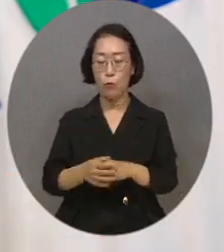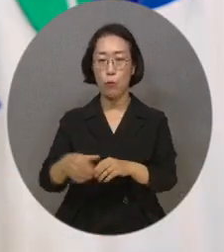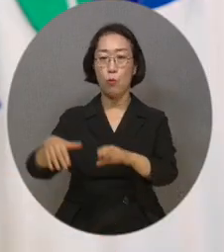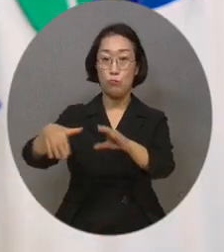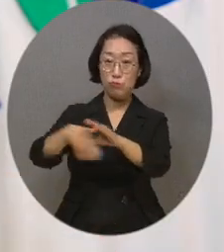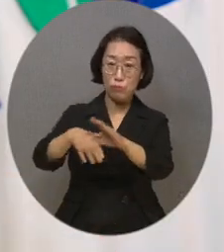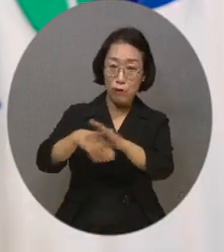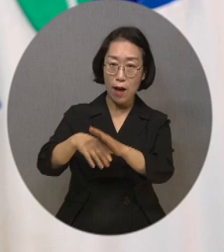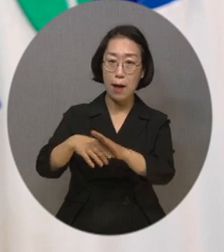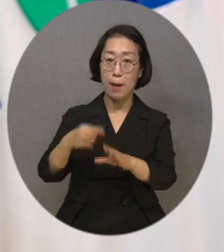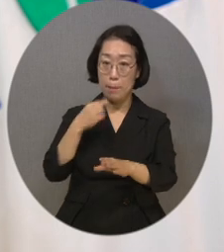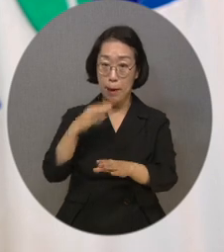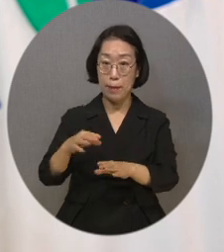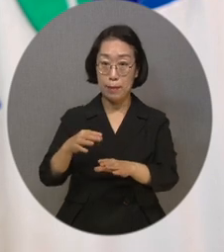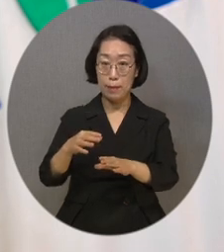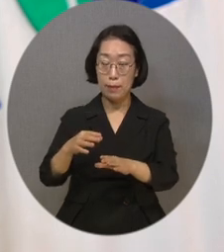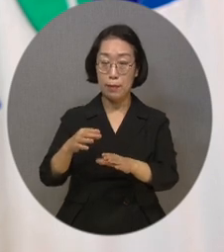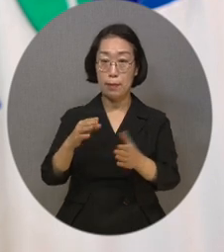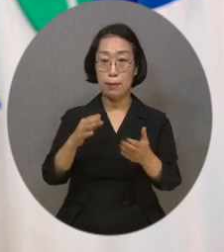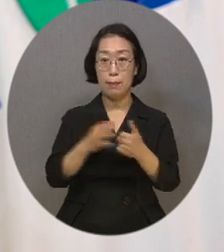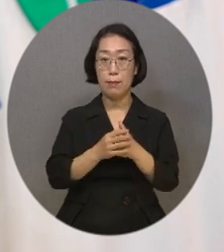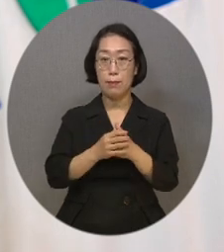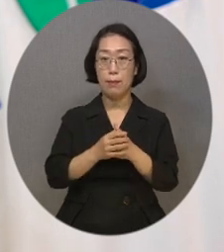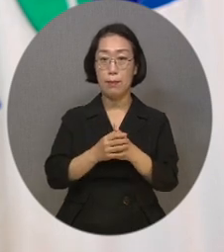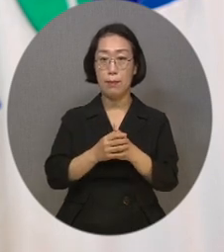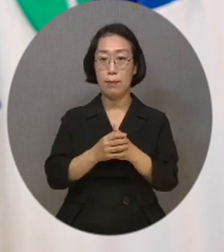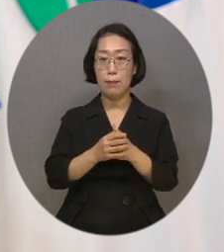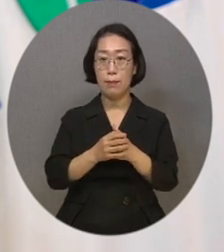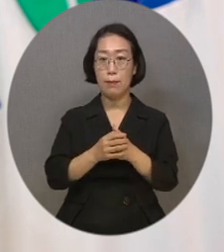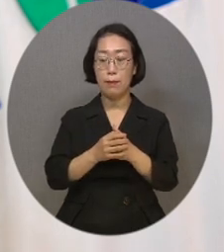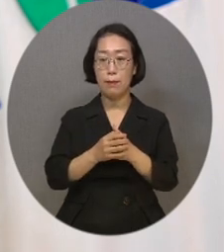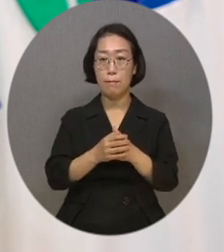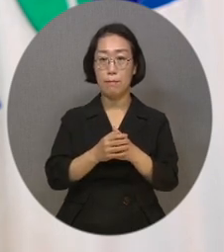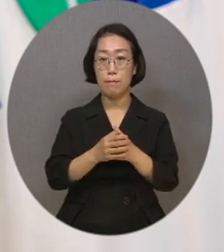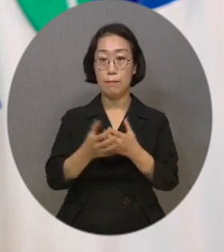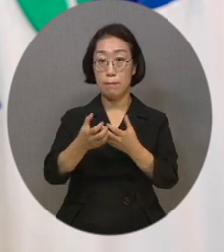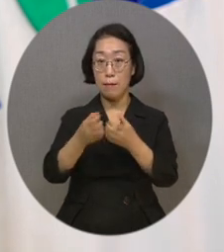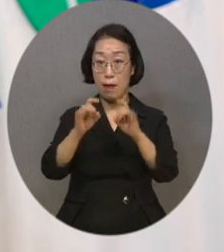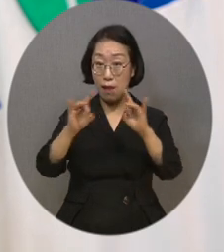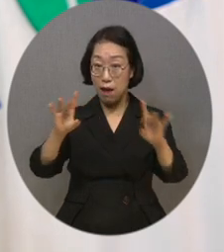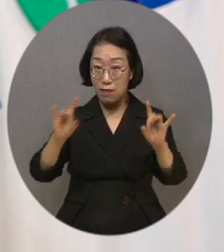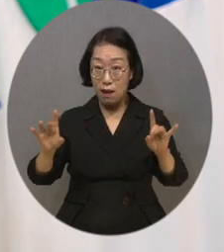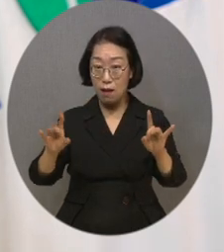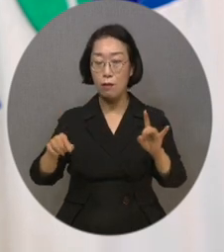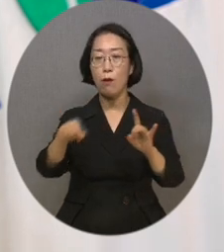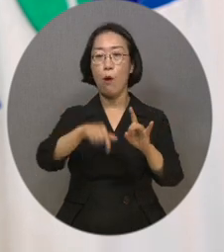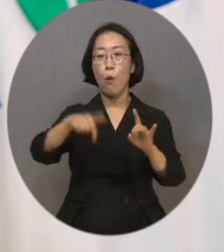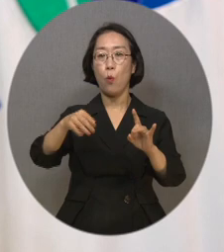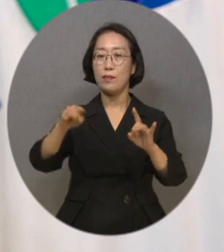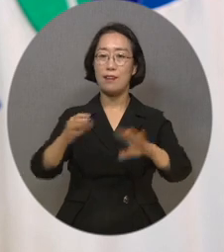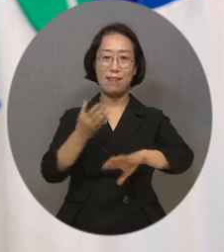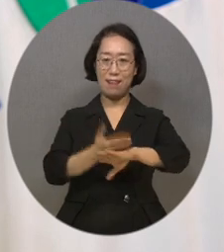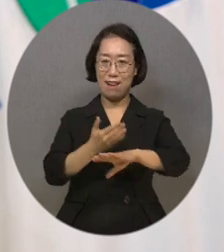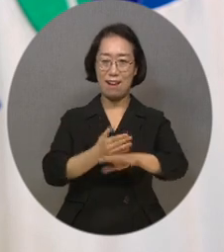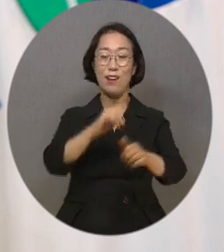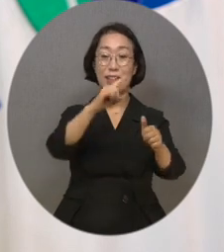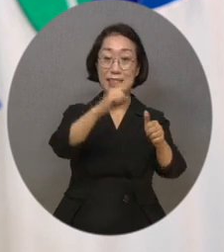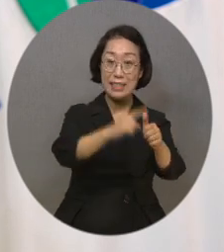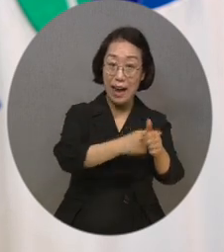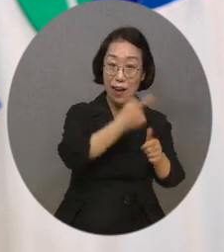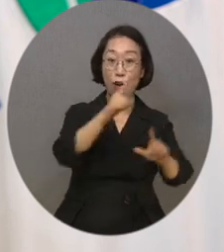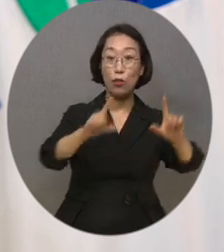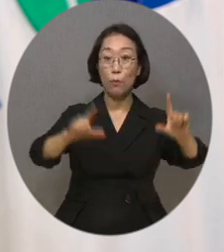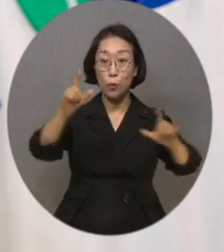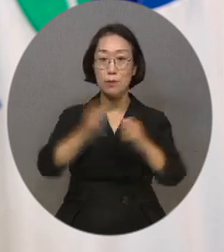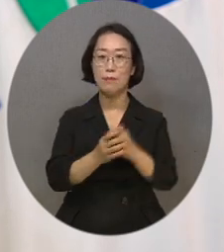것들로만 그 몰집되어 집약되어 있는데 우리 고창 같은 경우는 자연유산 그다음에